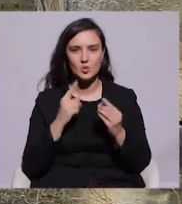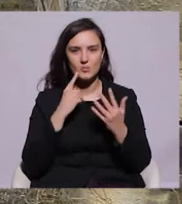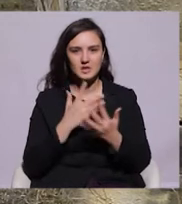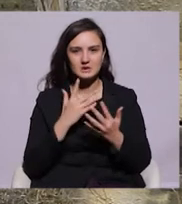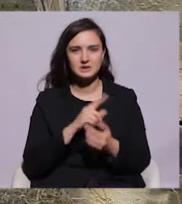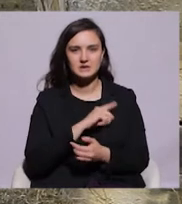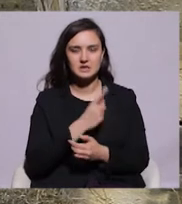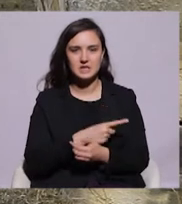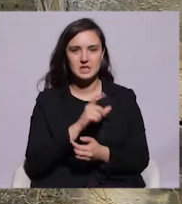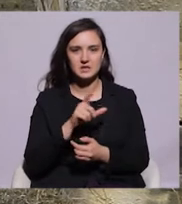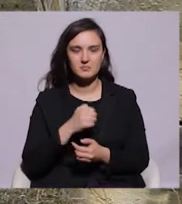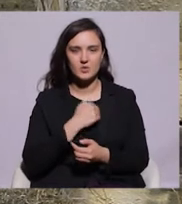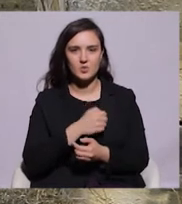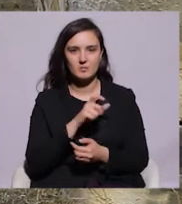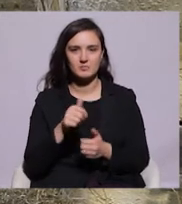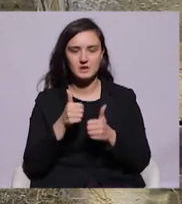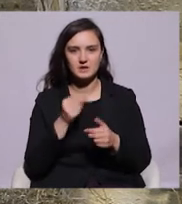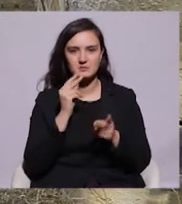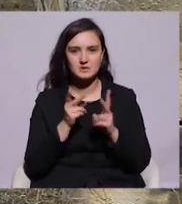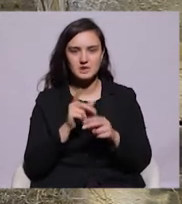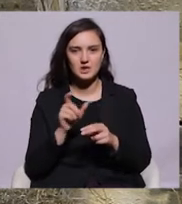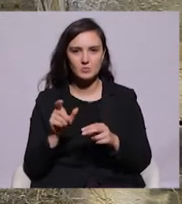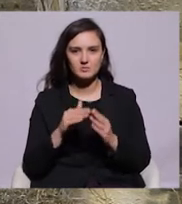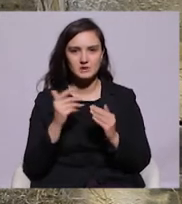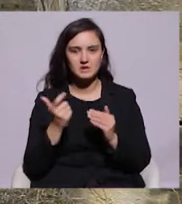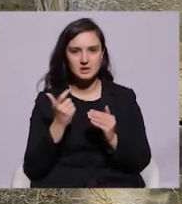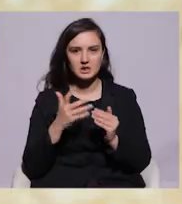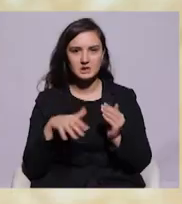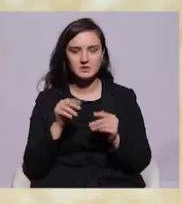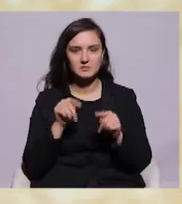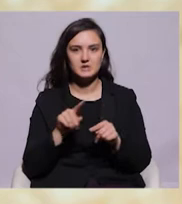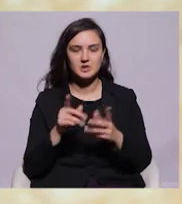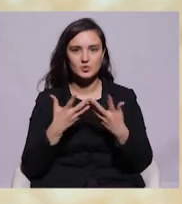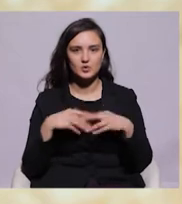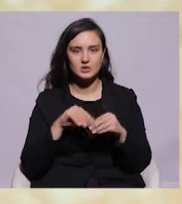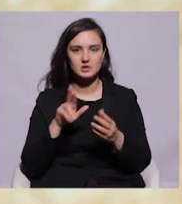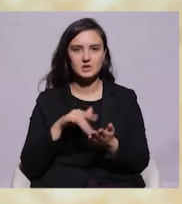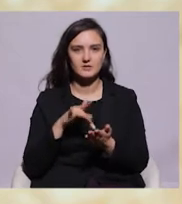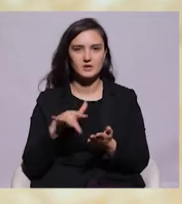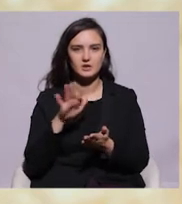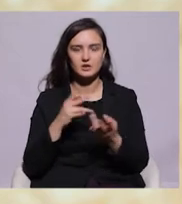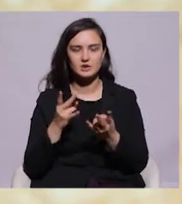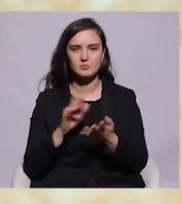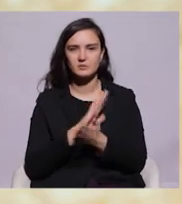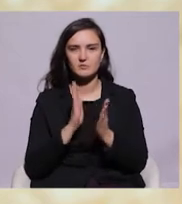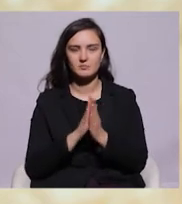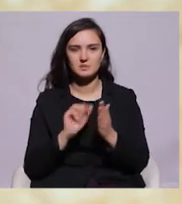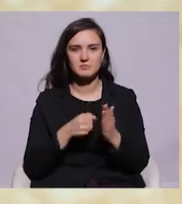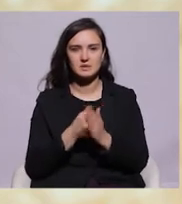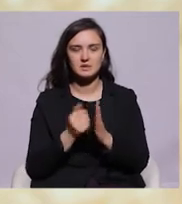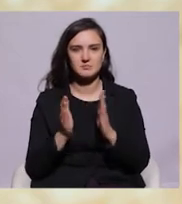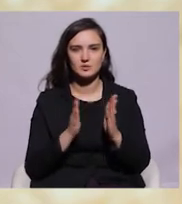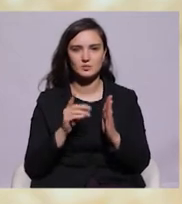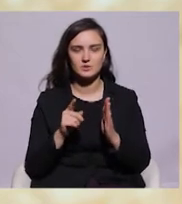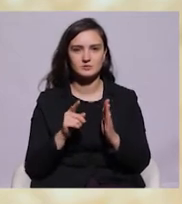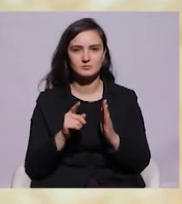კომპლექსიანი, ძლიერი მეომრები, კარგი მზარეულები, დიასახლისები და ის რაც ოჯახს და ქვეყანას ჭირდებოდა, ყველაფრის